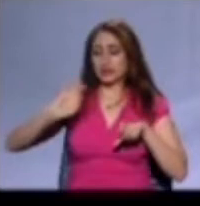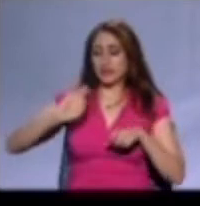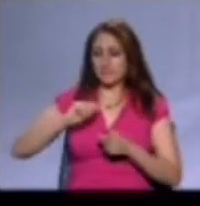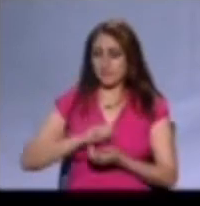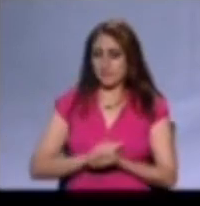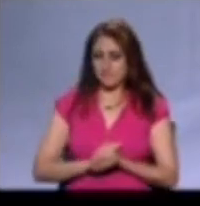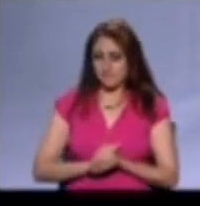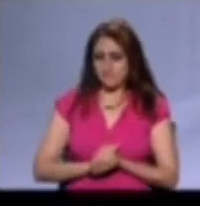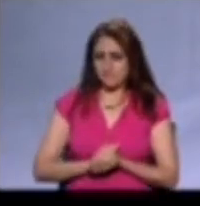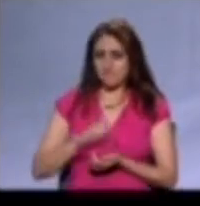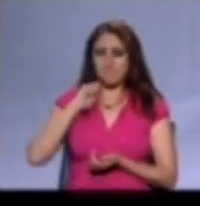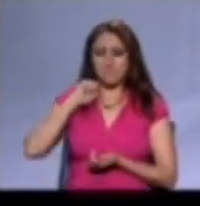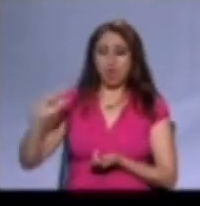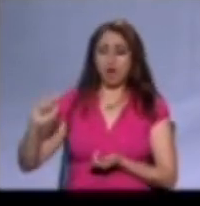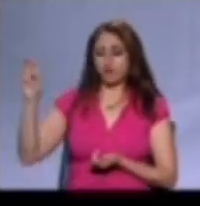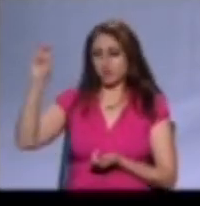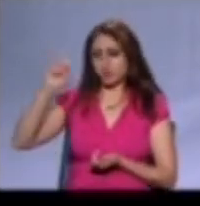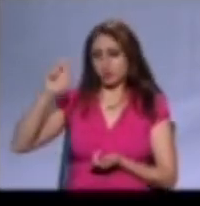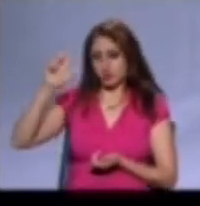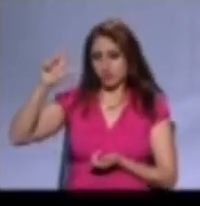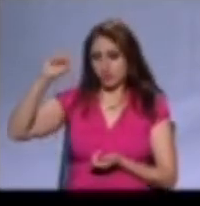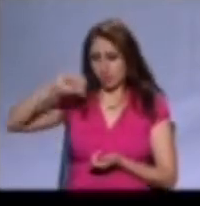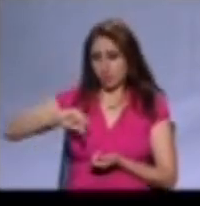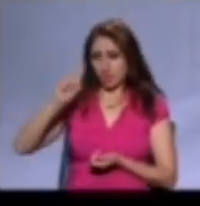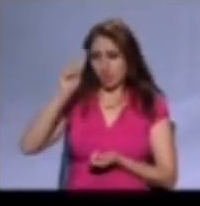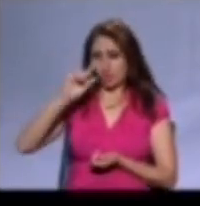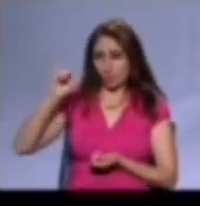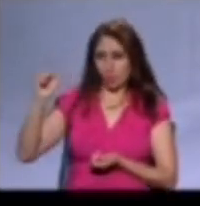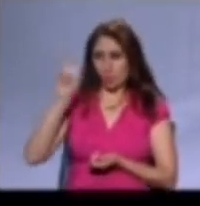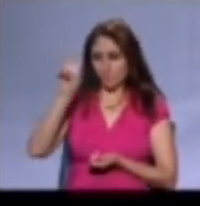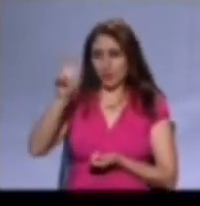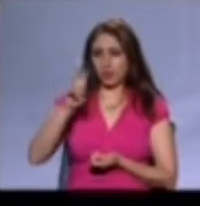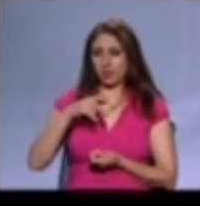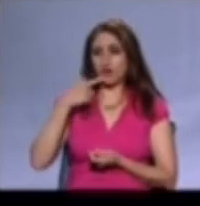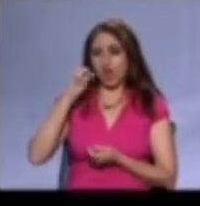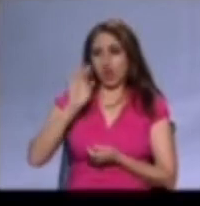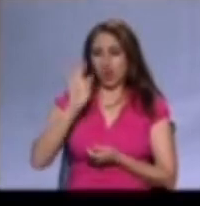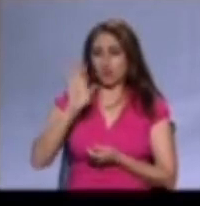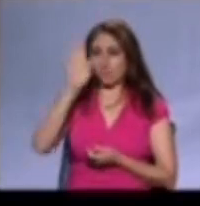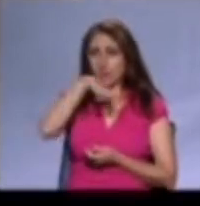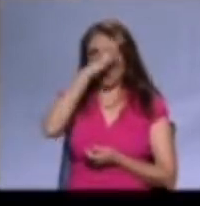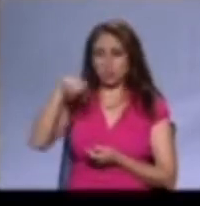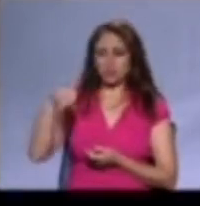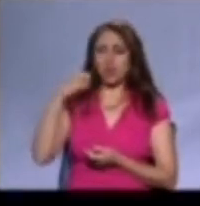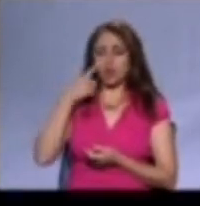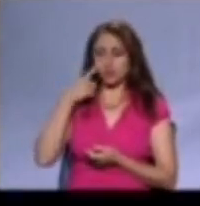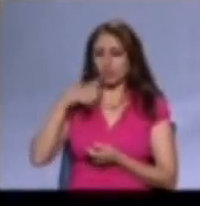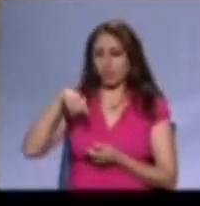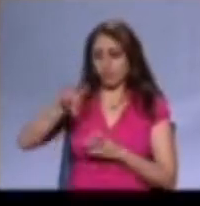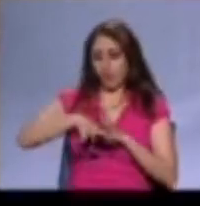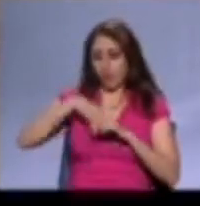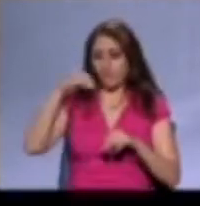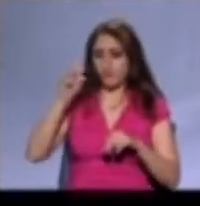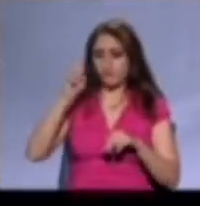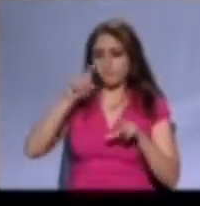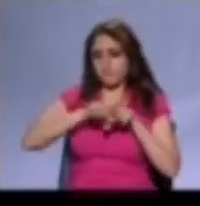وعزب محافظه القليوبيه وعلى المستوى الجمهوريه ان شاء الله بخدمه المياه الشرب والصرف الصحي. في خطة مخطط عام للمحافظة إن شاء